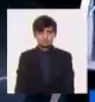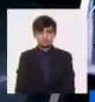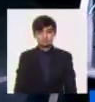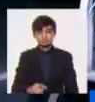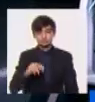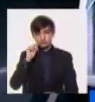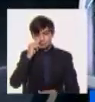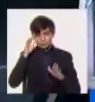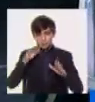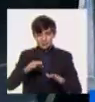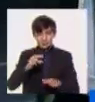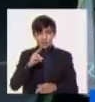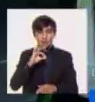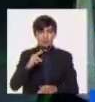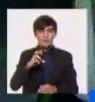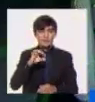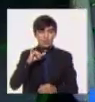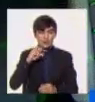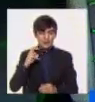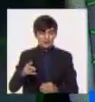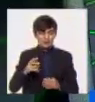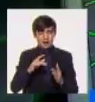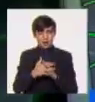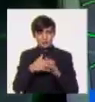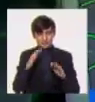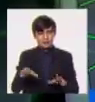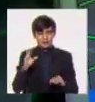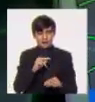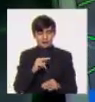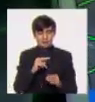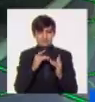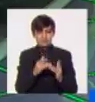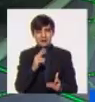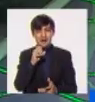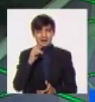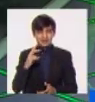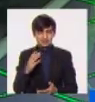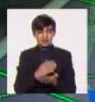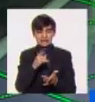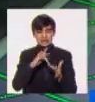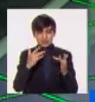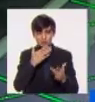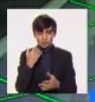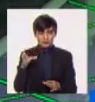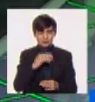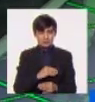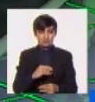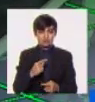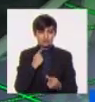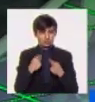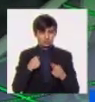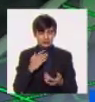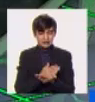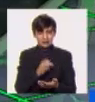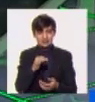Ал Шымкенттегі Көкбұлақ ауылында карантинде жатқан жұрт ғаламтордың жоқтығынан қиындық көруде. Әсіресе онлайн сабақ өтетін мұғалімдер